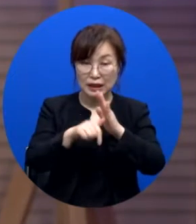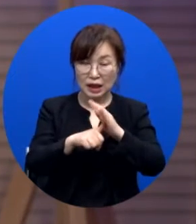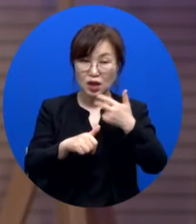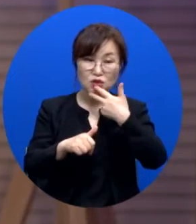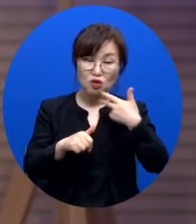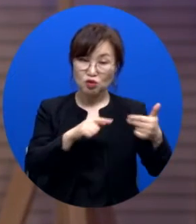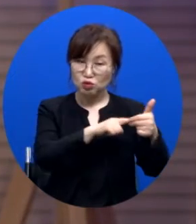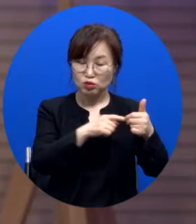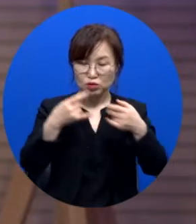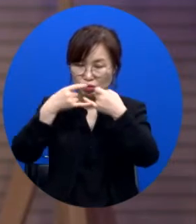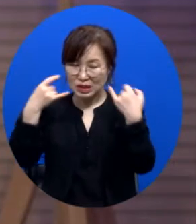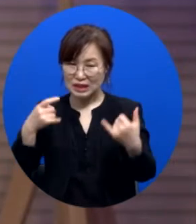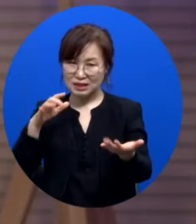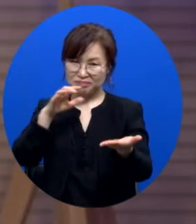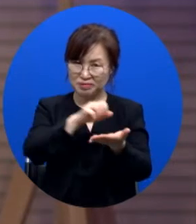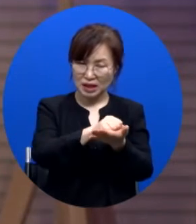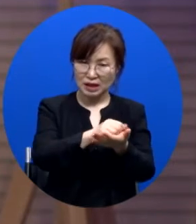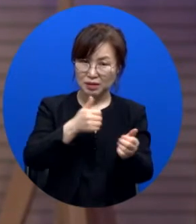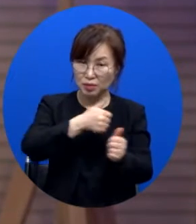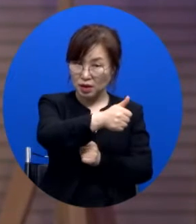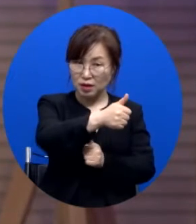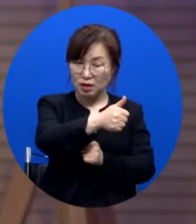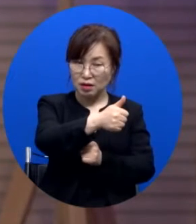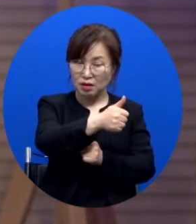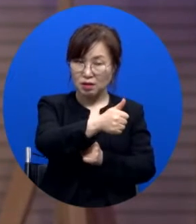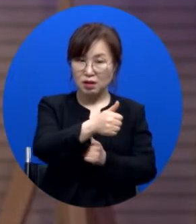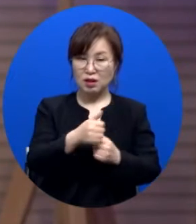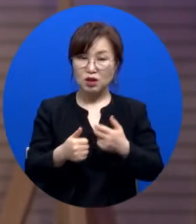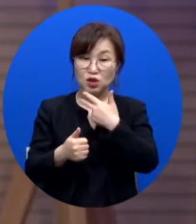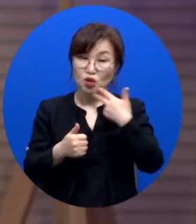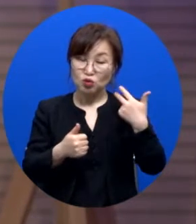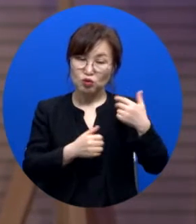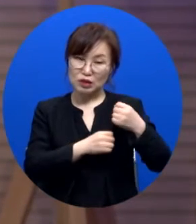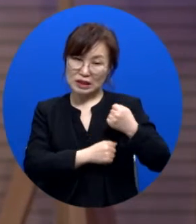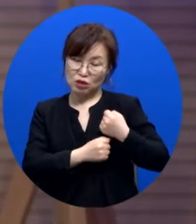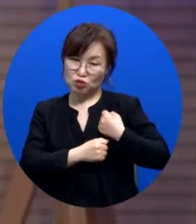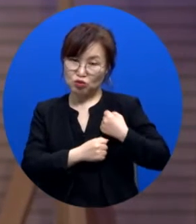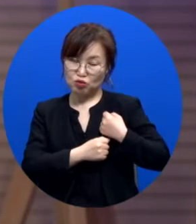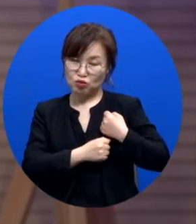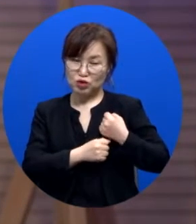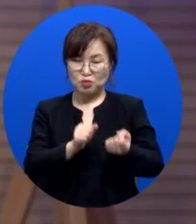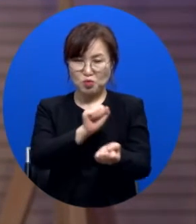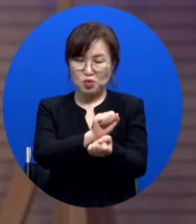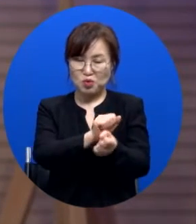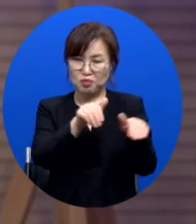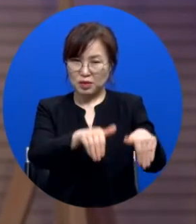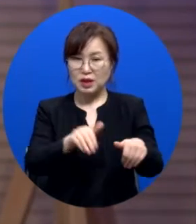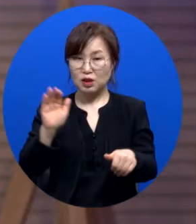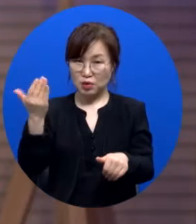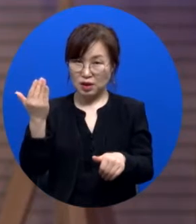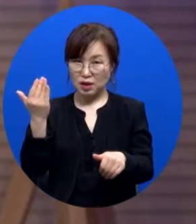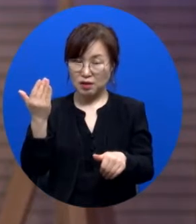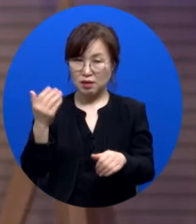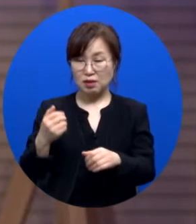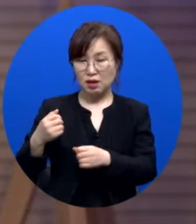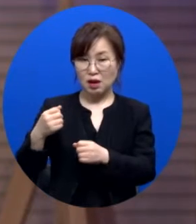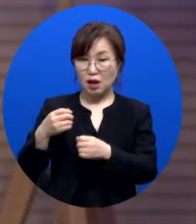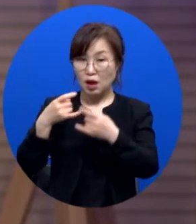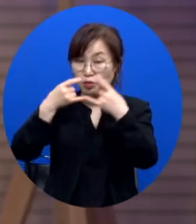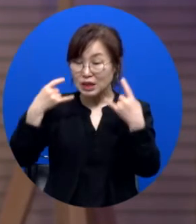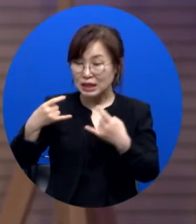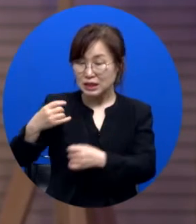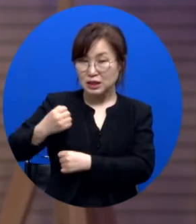우리 프랑스의 굴복 돼 있을 것이며 웰링턴 장군은 이 나폴레옹의 포로가 돼 있을 것이오 이 말을 듣던 사령관 대의